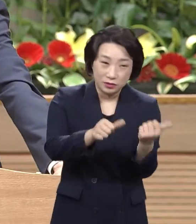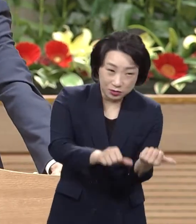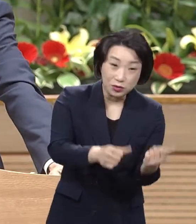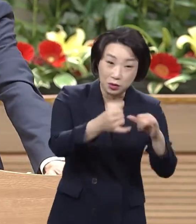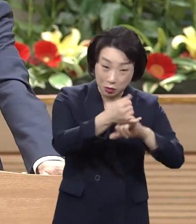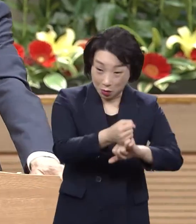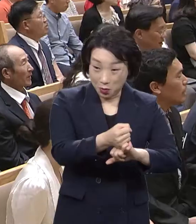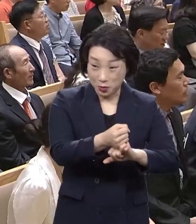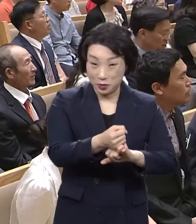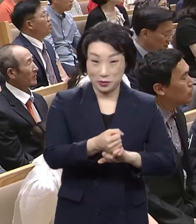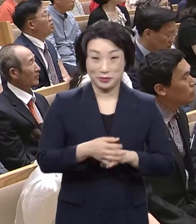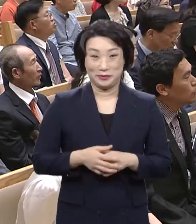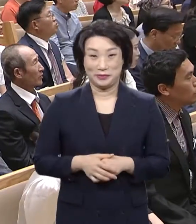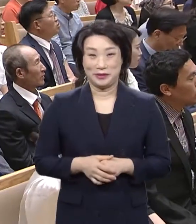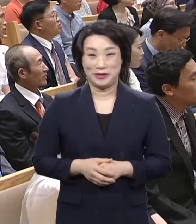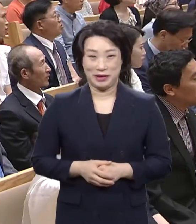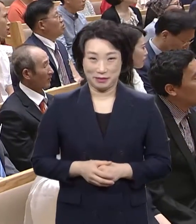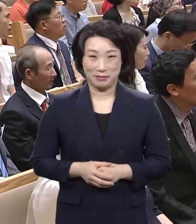반드시 죽을 것이로되